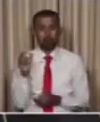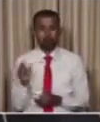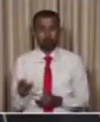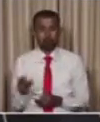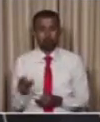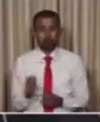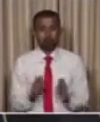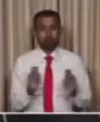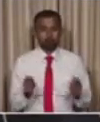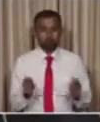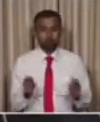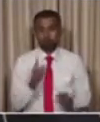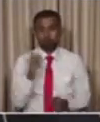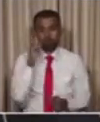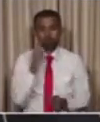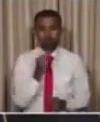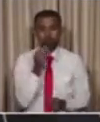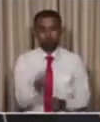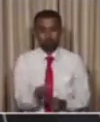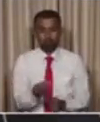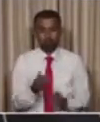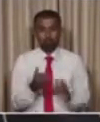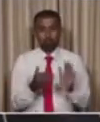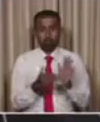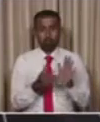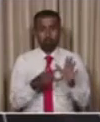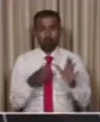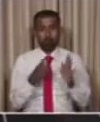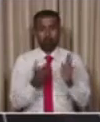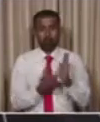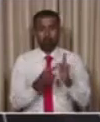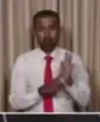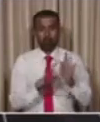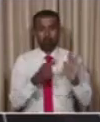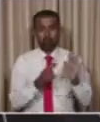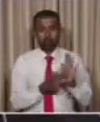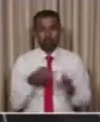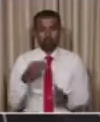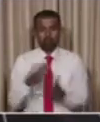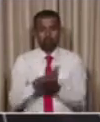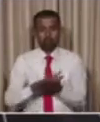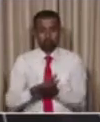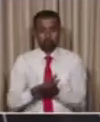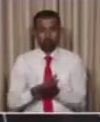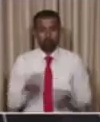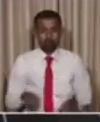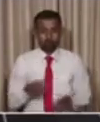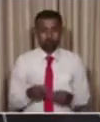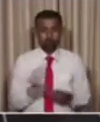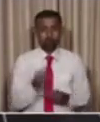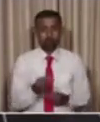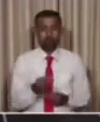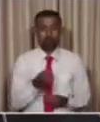ඉදිරිපත් කළා තියෙනවා. මුලින් ඉදිරිපත් කළා මැක්‍රෝ ලින්ක් බොන්ඩ්ස් කියලා ප්‍රමාණයක් ණය ප්‍රතිවගතකරණයේදී, අද ඉදිරිපත් කළා තියෙනවා මේ